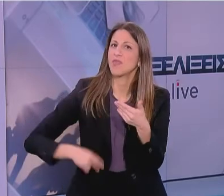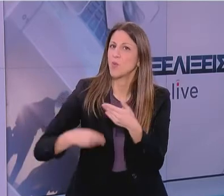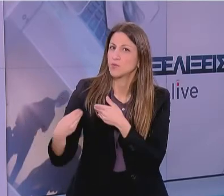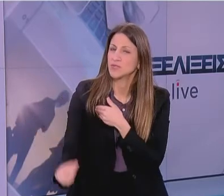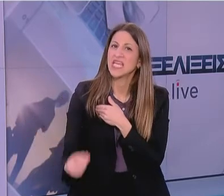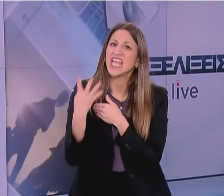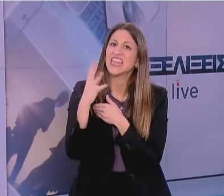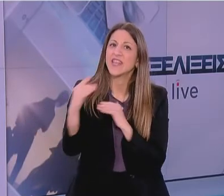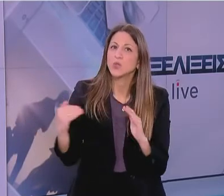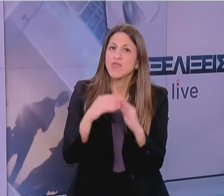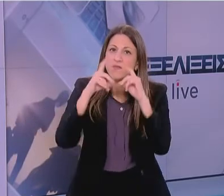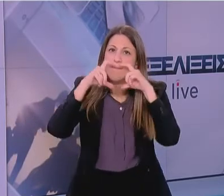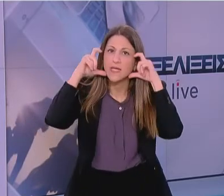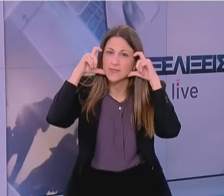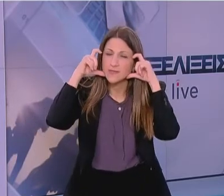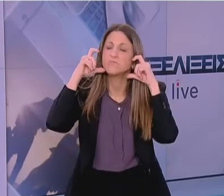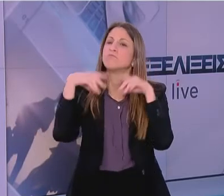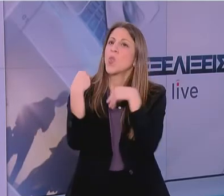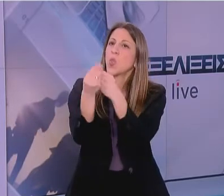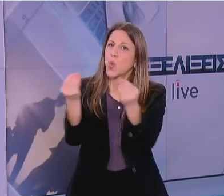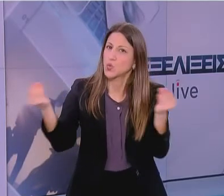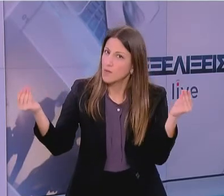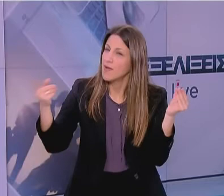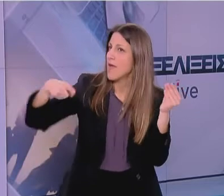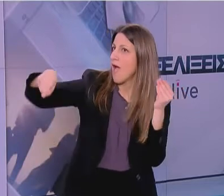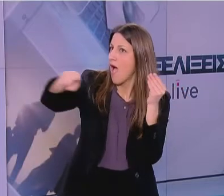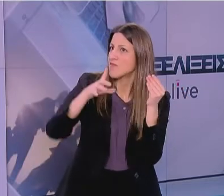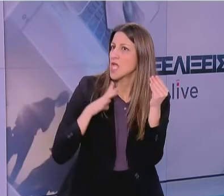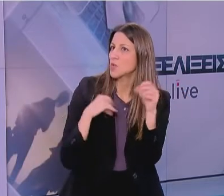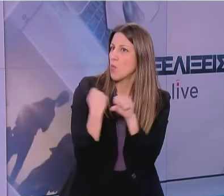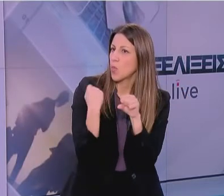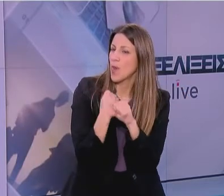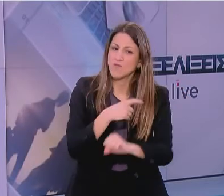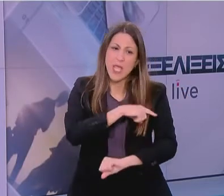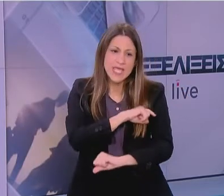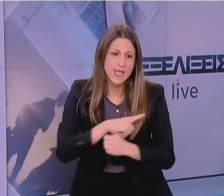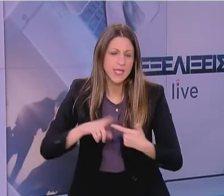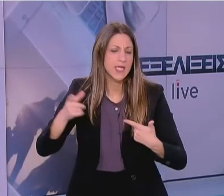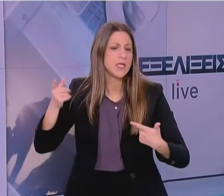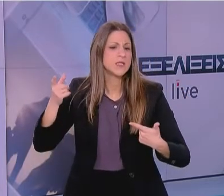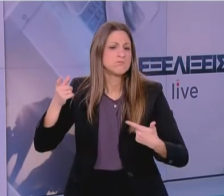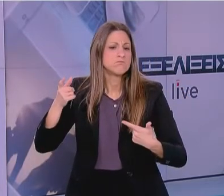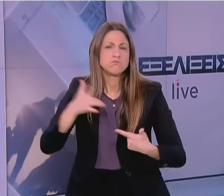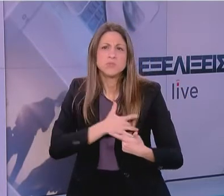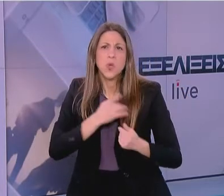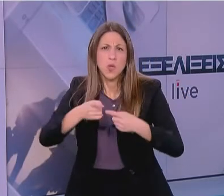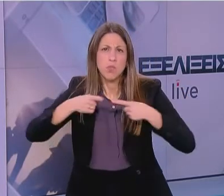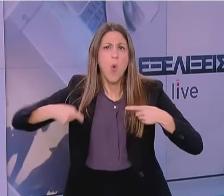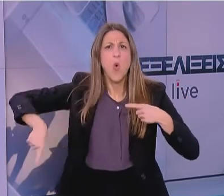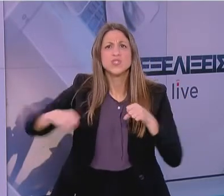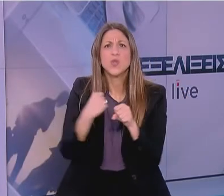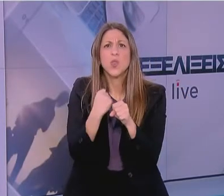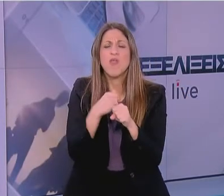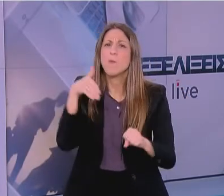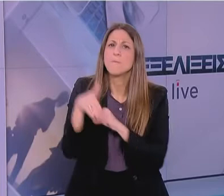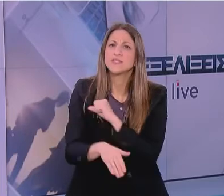400.000 μάσκες και λοιπά μέσα ατομικής προστασίας για τις ανάγκες των εργαζομένων και των απασχολούμενων στο πρόγραμμα Βοήθεια στο Σπίτι.